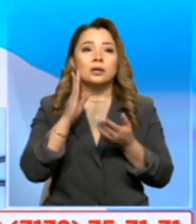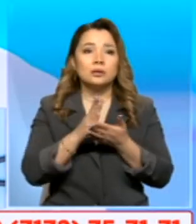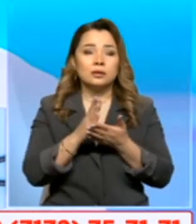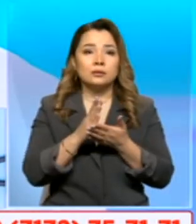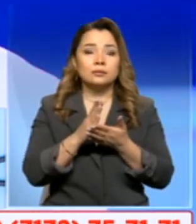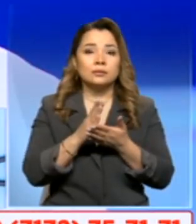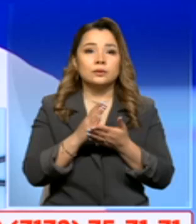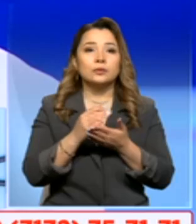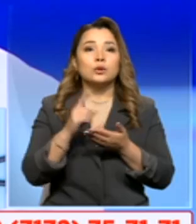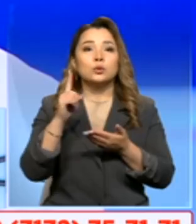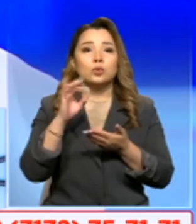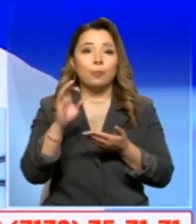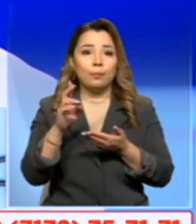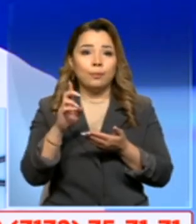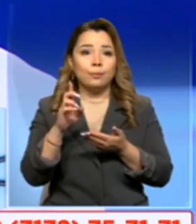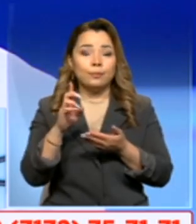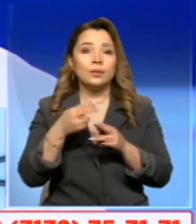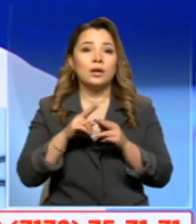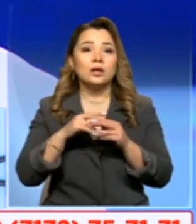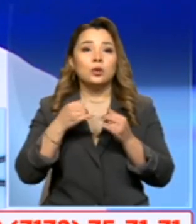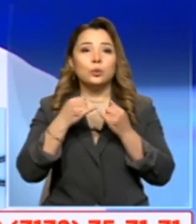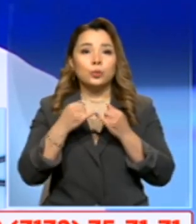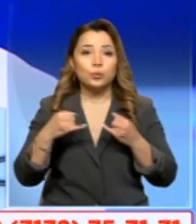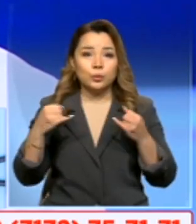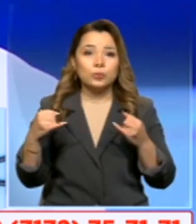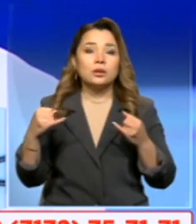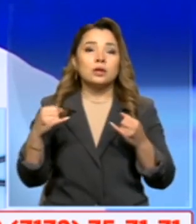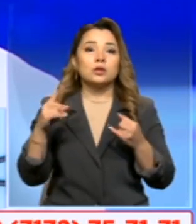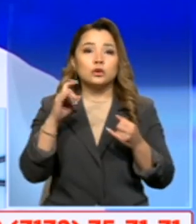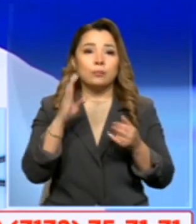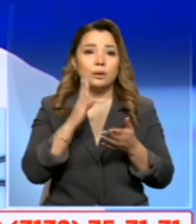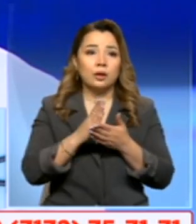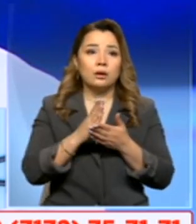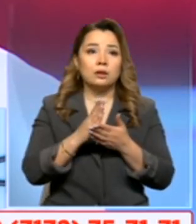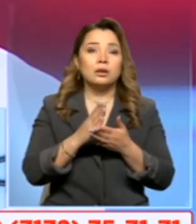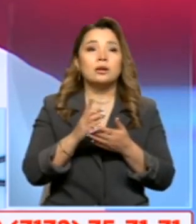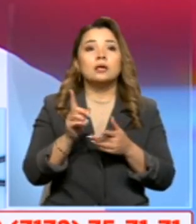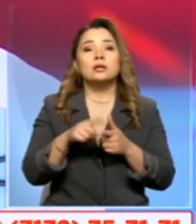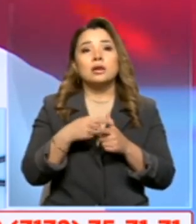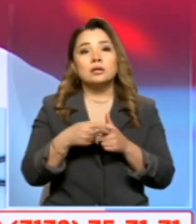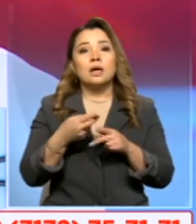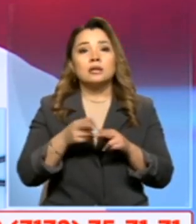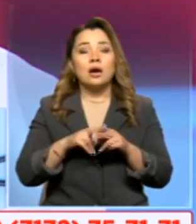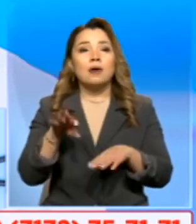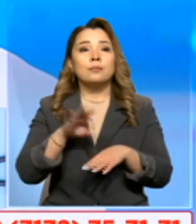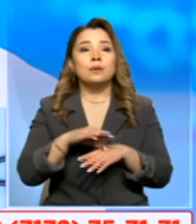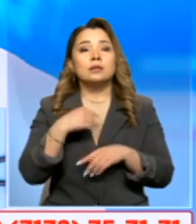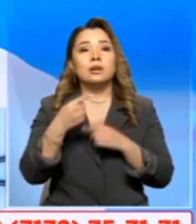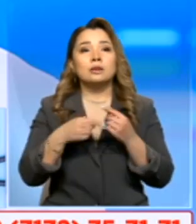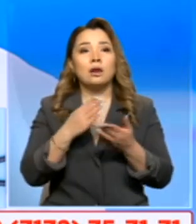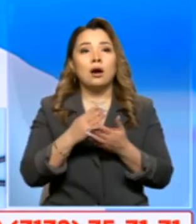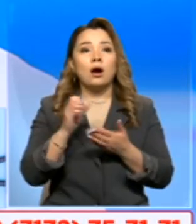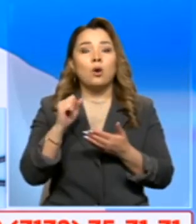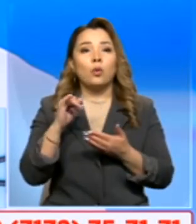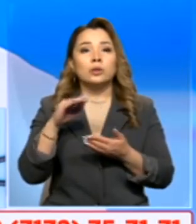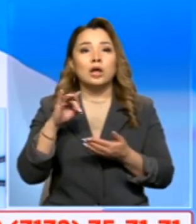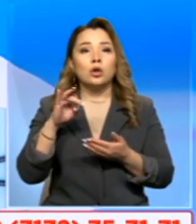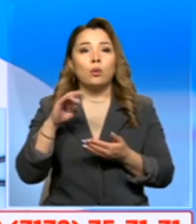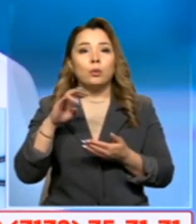зоб, узловой зоб, немесе келесі бұл аурудың бір түрі